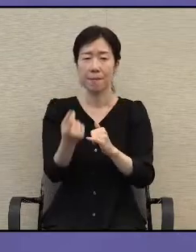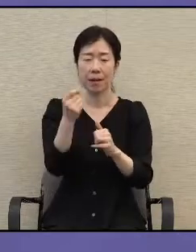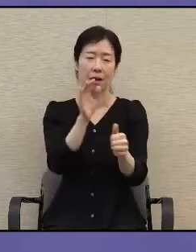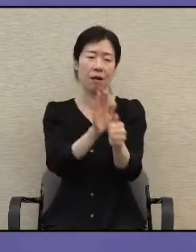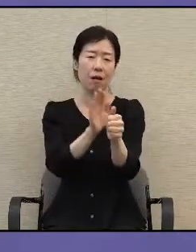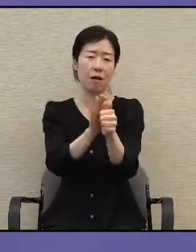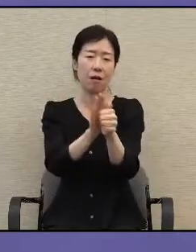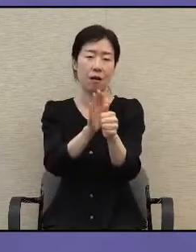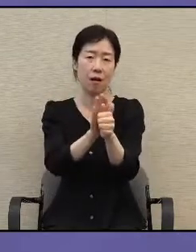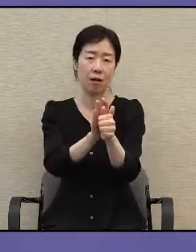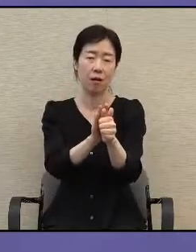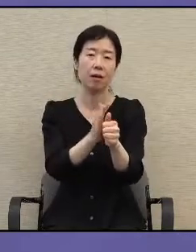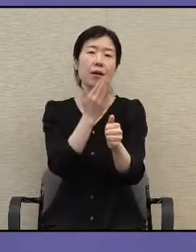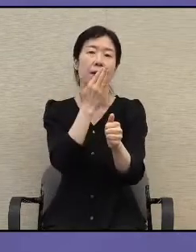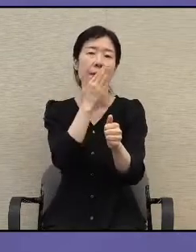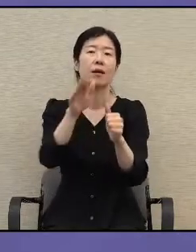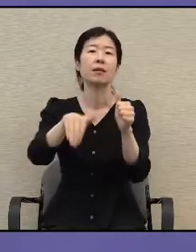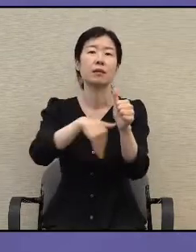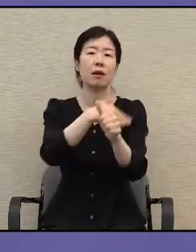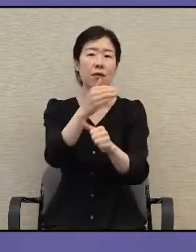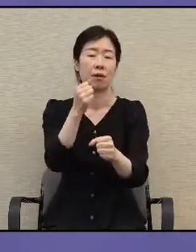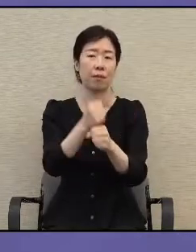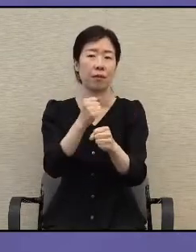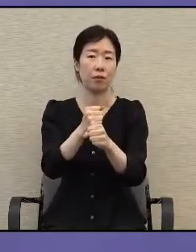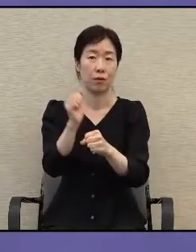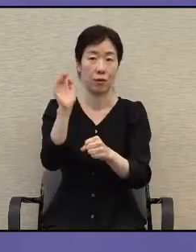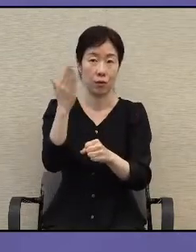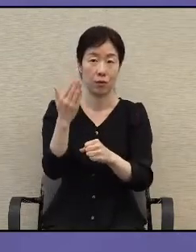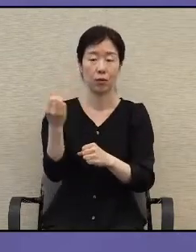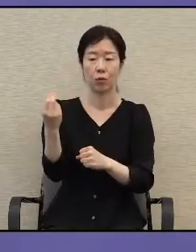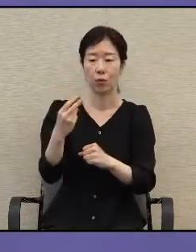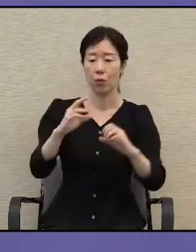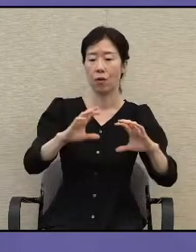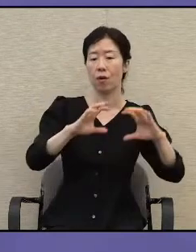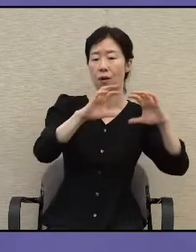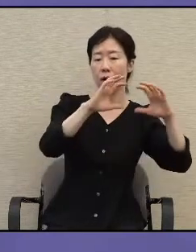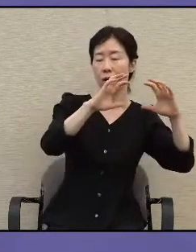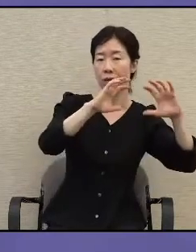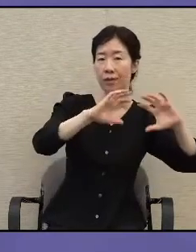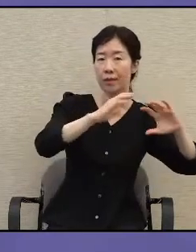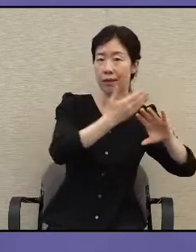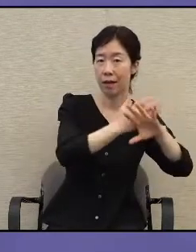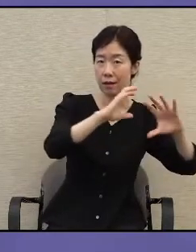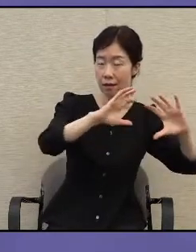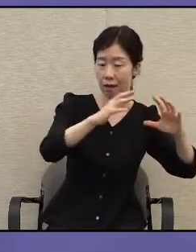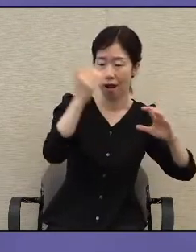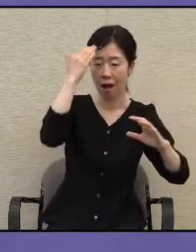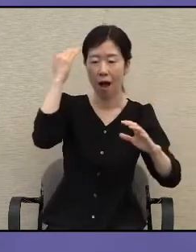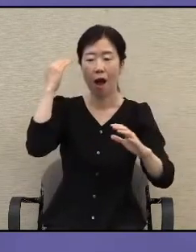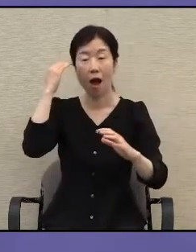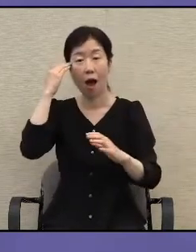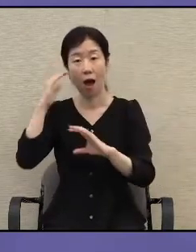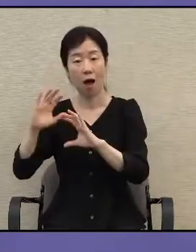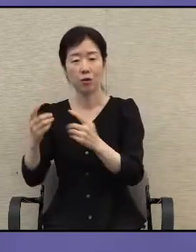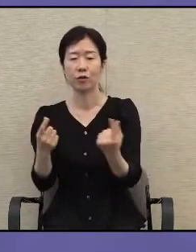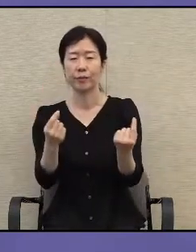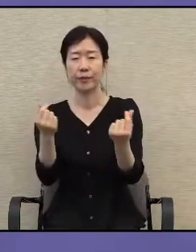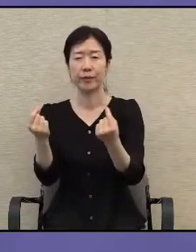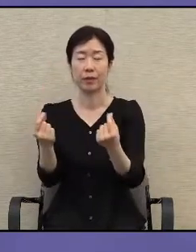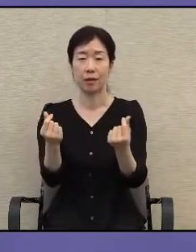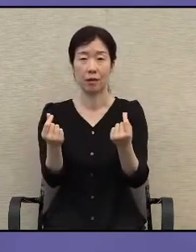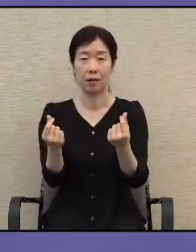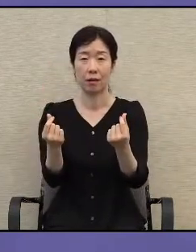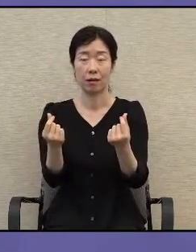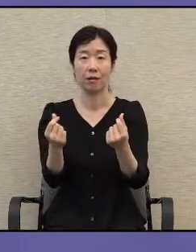필요하다고 하겠고요. 특히나 이제 이 우울 평균을 보면 해외나 우리나라와 매우 유사하다는 것을 볼 수가 있습니다. 이게 이제